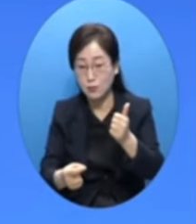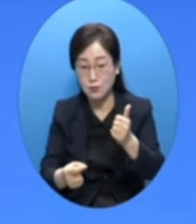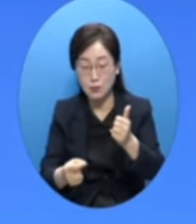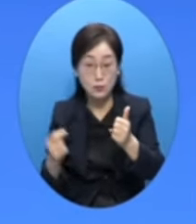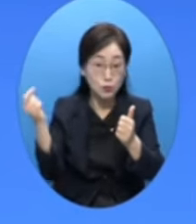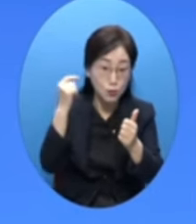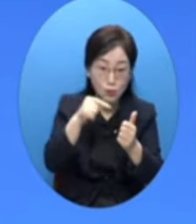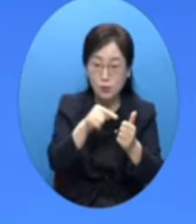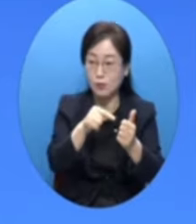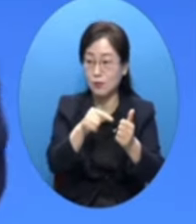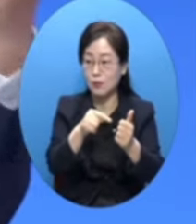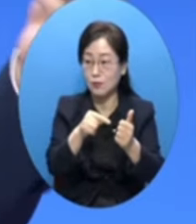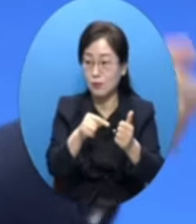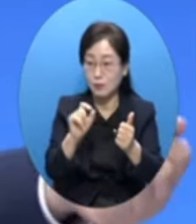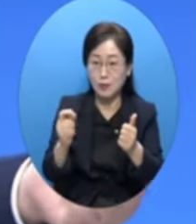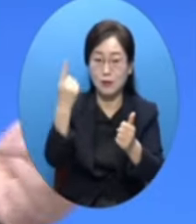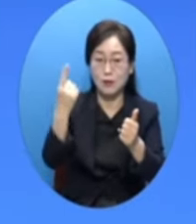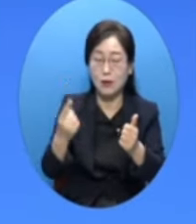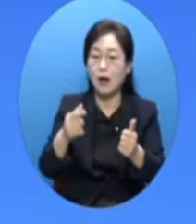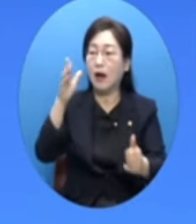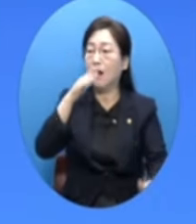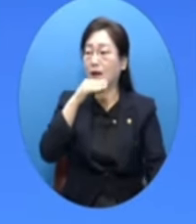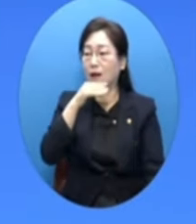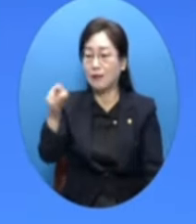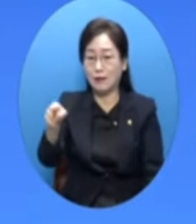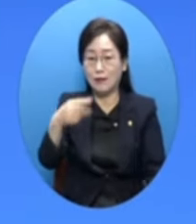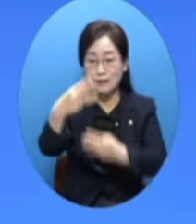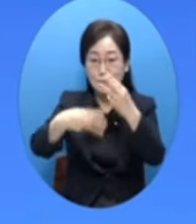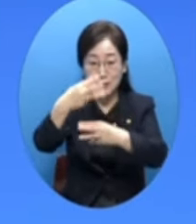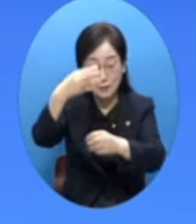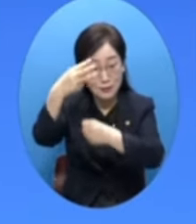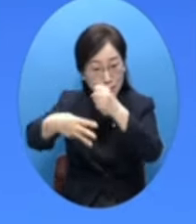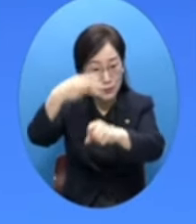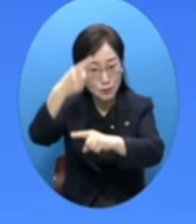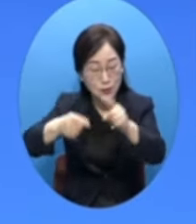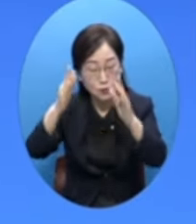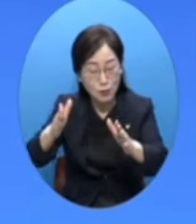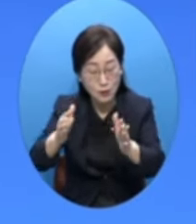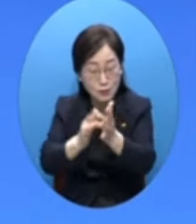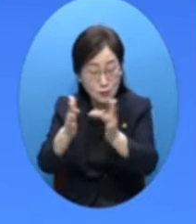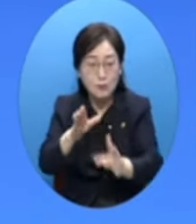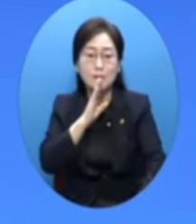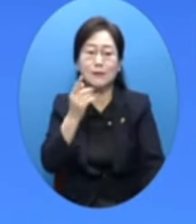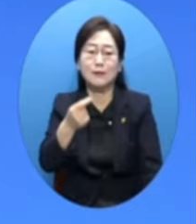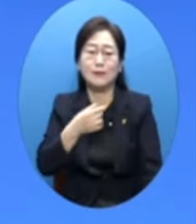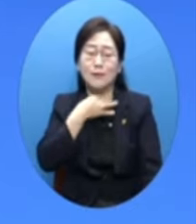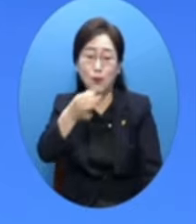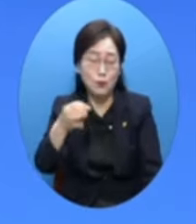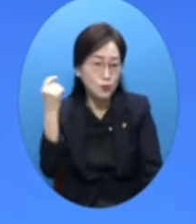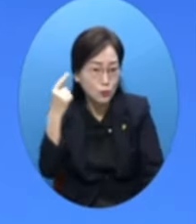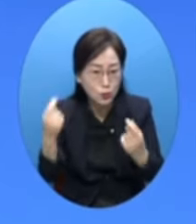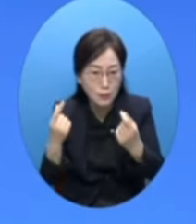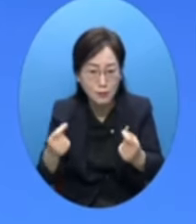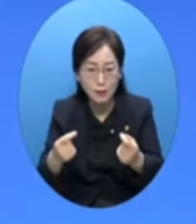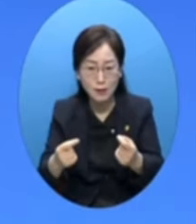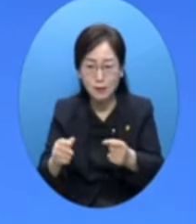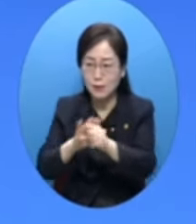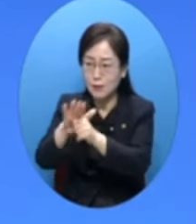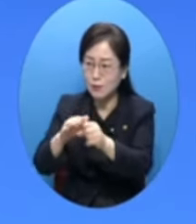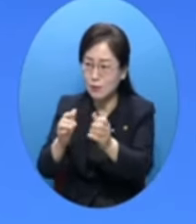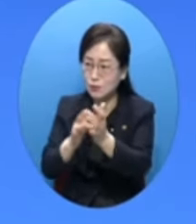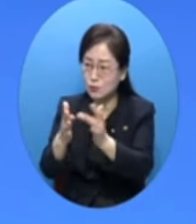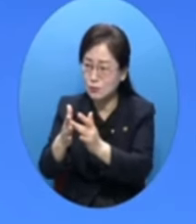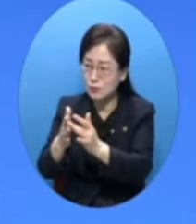듣자마자 자기가 3년 반 전 예수님 만났던 기억도 나고 사랑하는 예수님을 떠나 여기까지 온 것에 대한 죄송한 마음도 있고